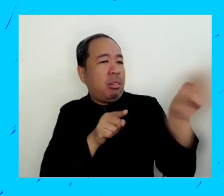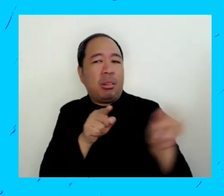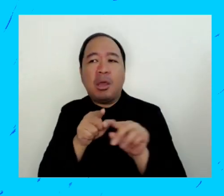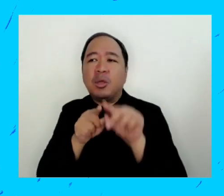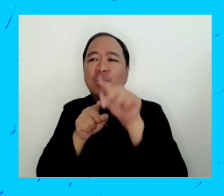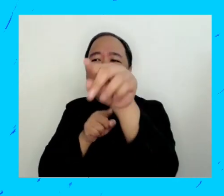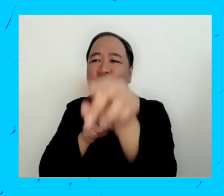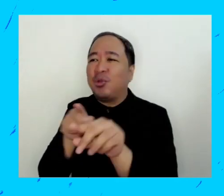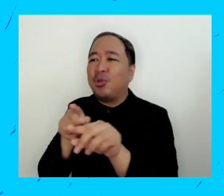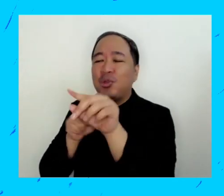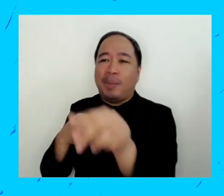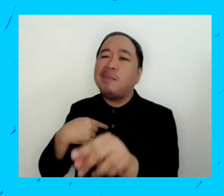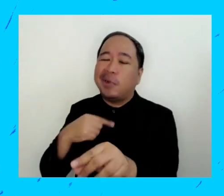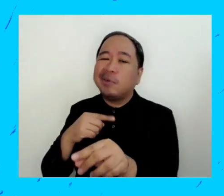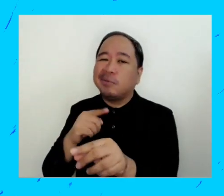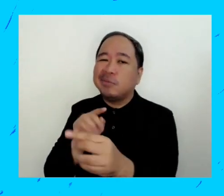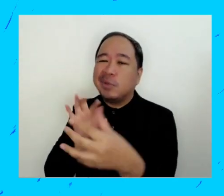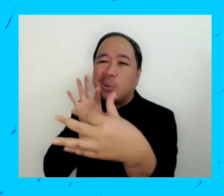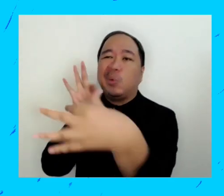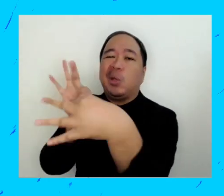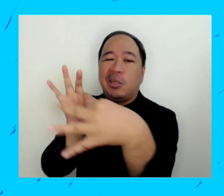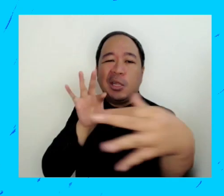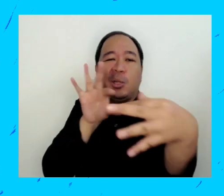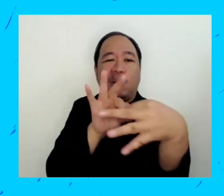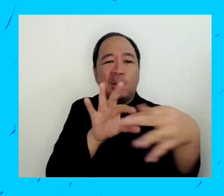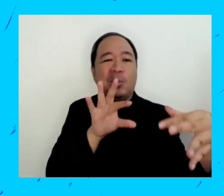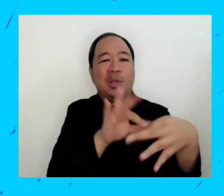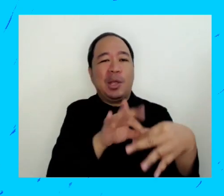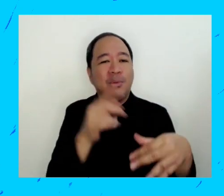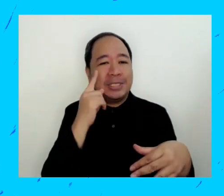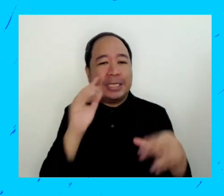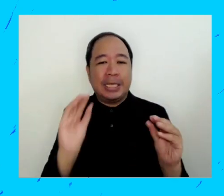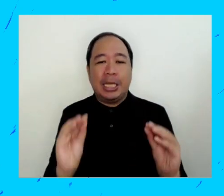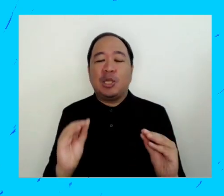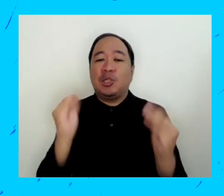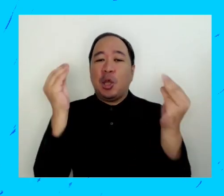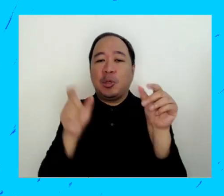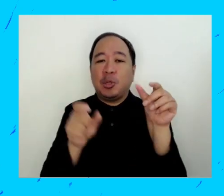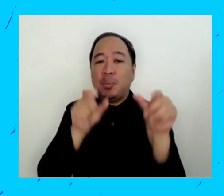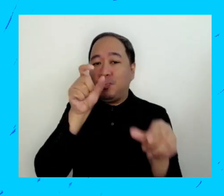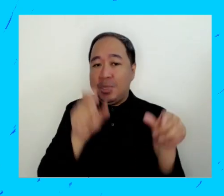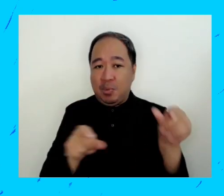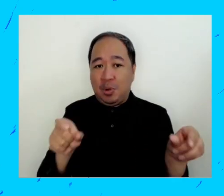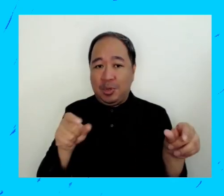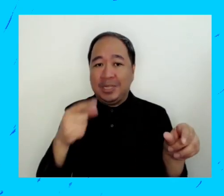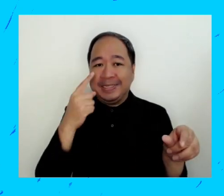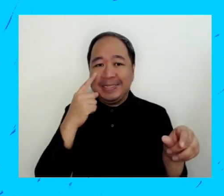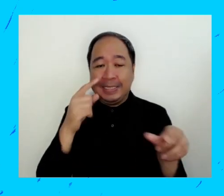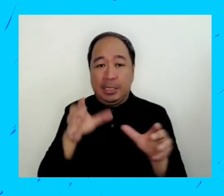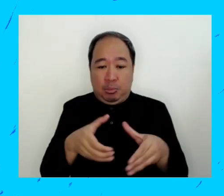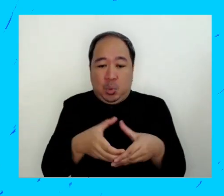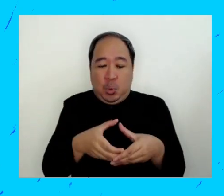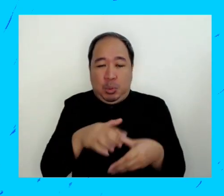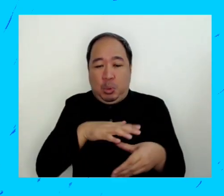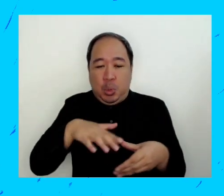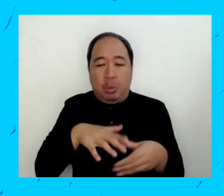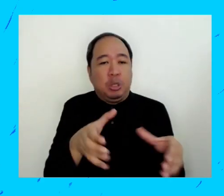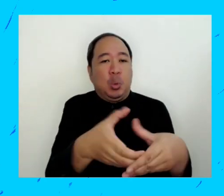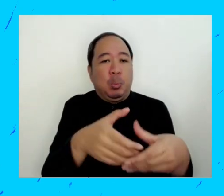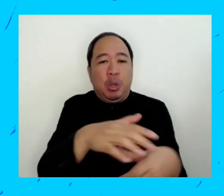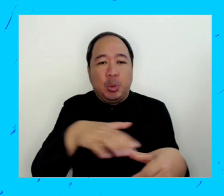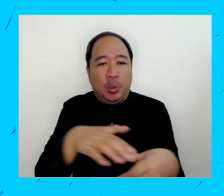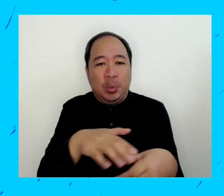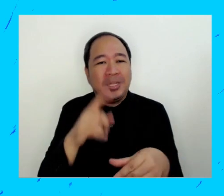à dans les démographies plus difficiles. Comme je l'ai dit avant, les jeunes sont